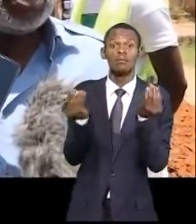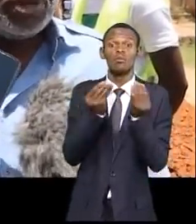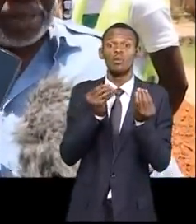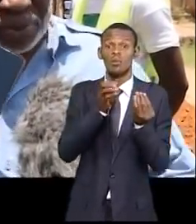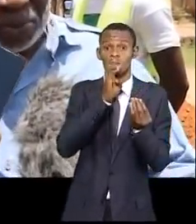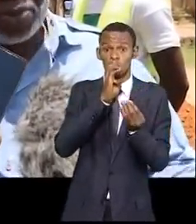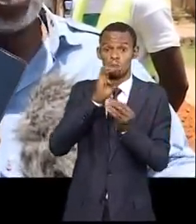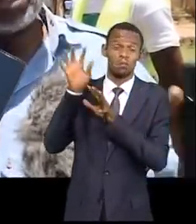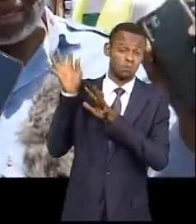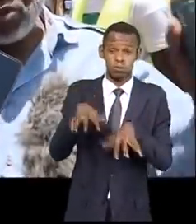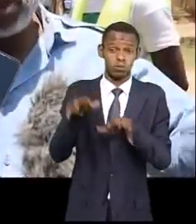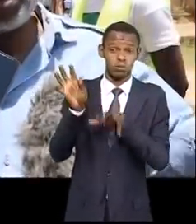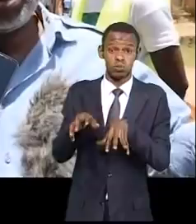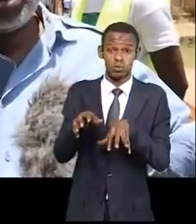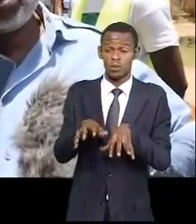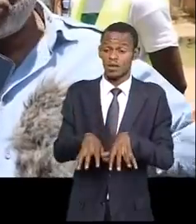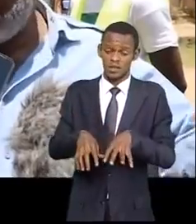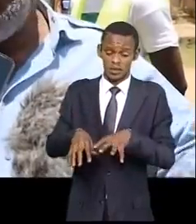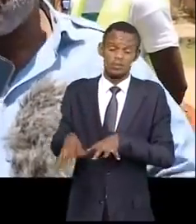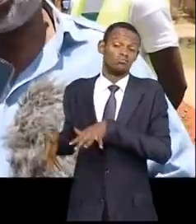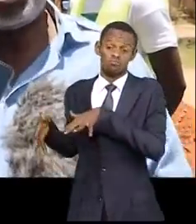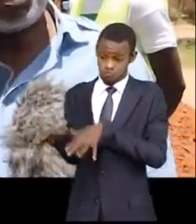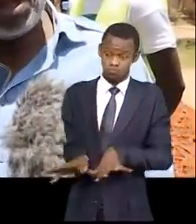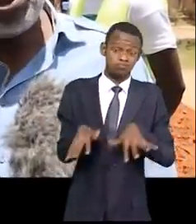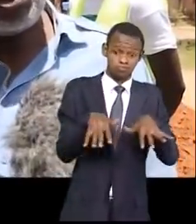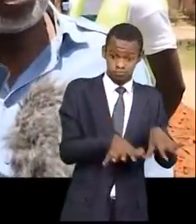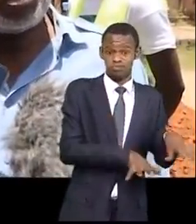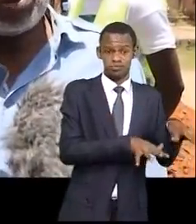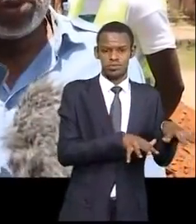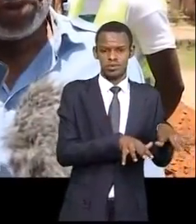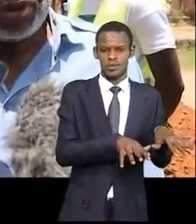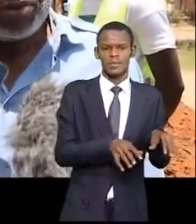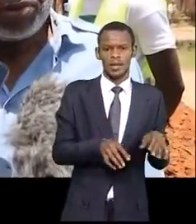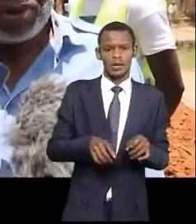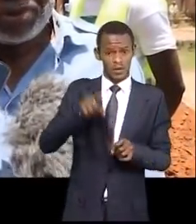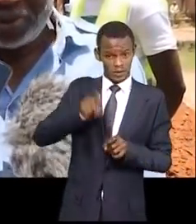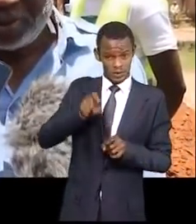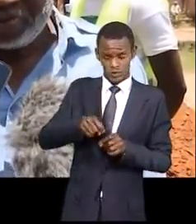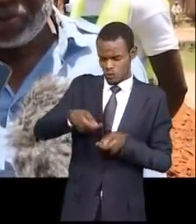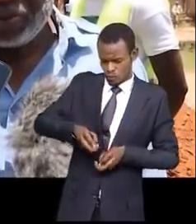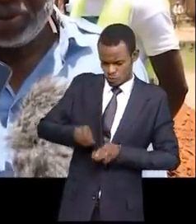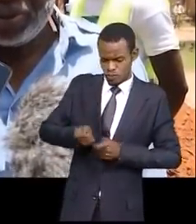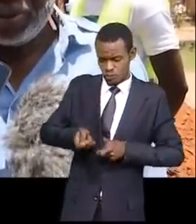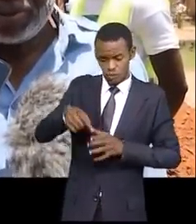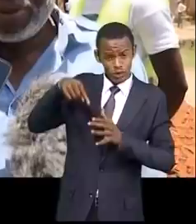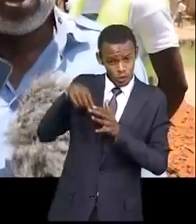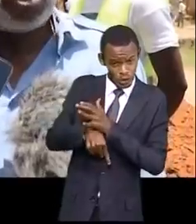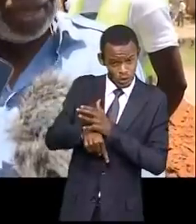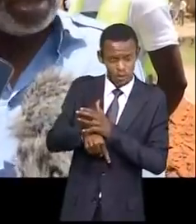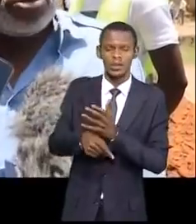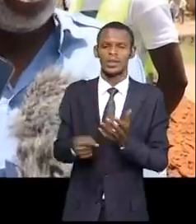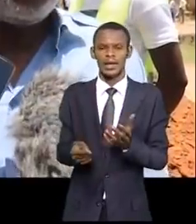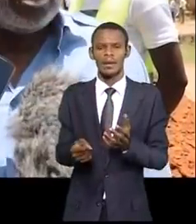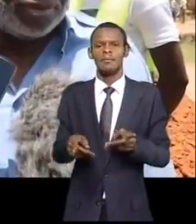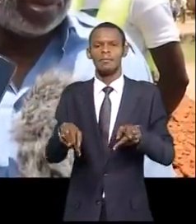puis connectez l'eau très long pour que ça peut aller jusque là on doit les évacuer c'est pour cela